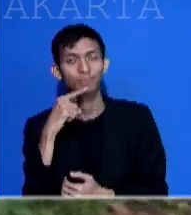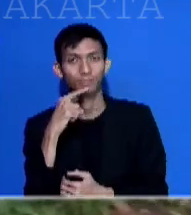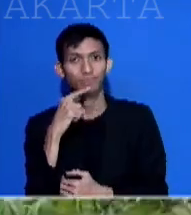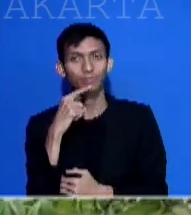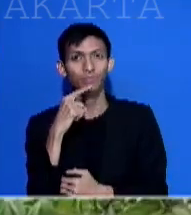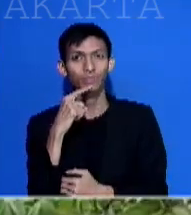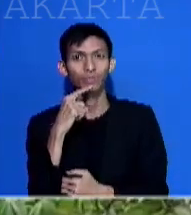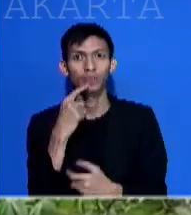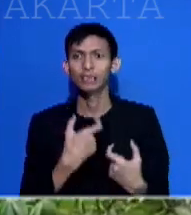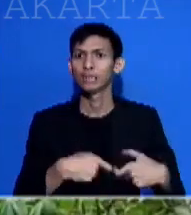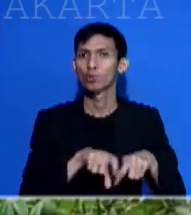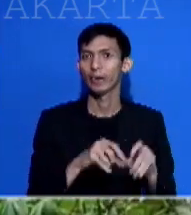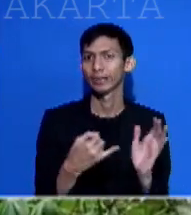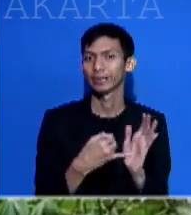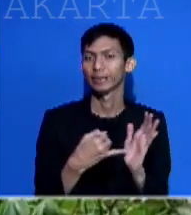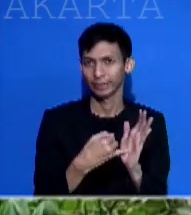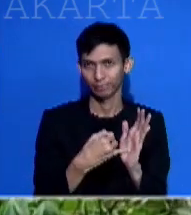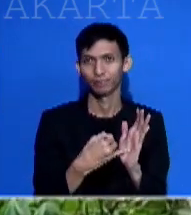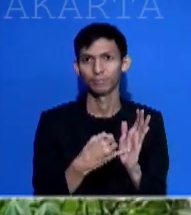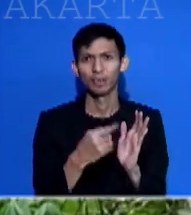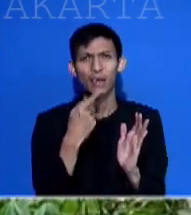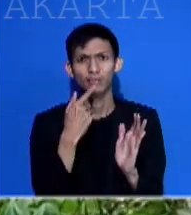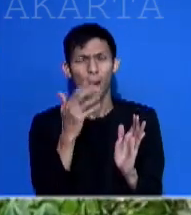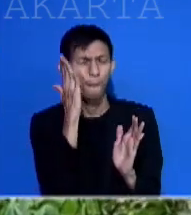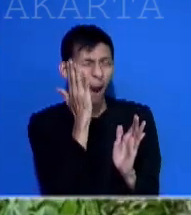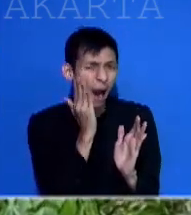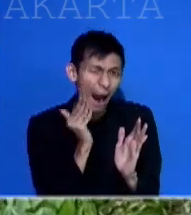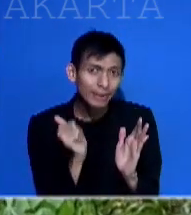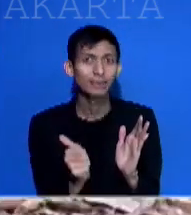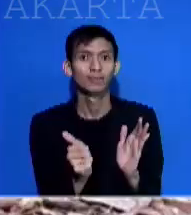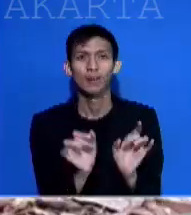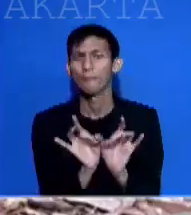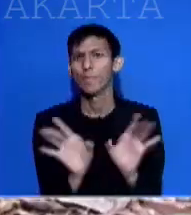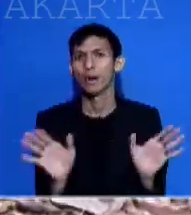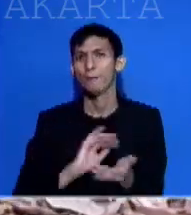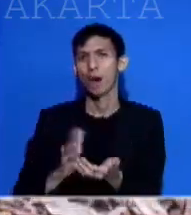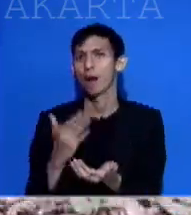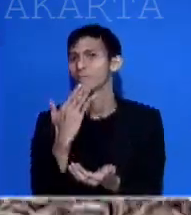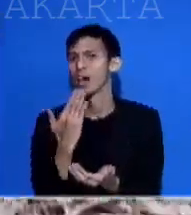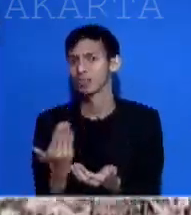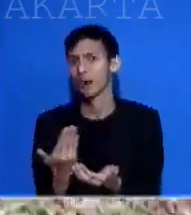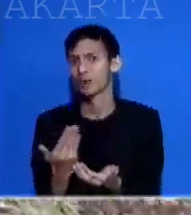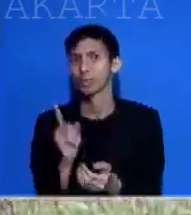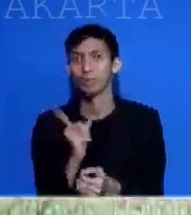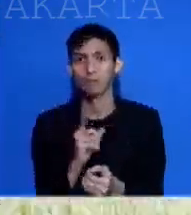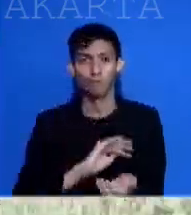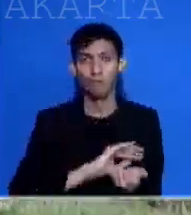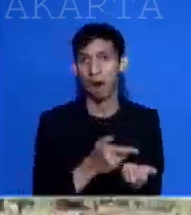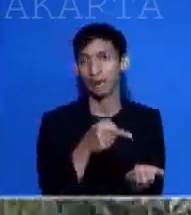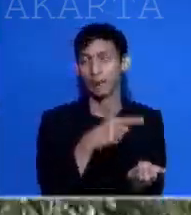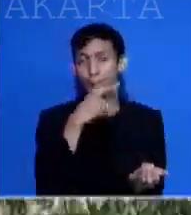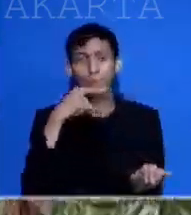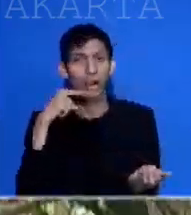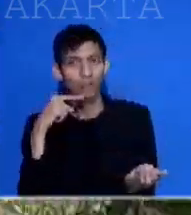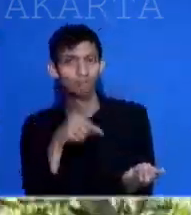kaliyan naminipun sarta raosipun manis sanget. Benten kalian pelem sanesipun, pelem Grifta Merah gadah ciri mirunggan,